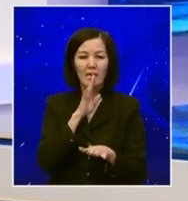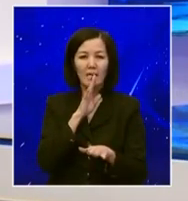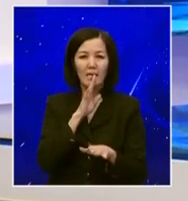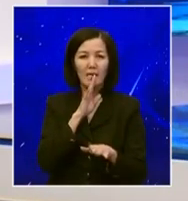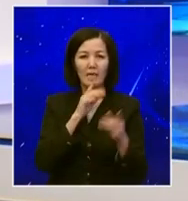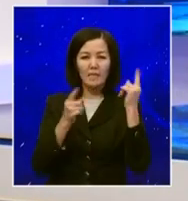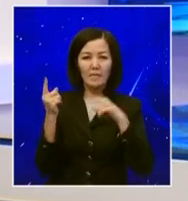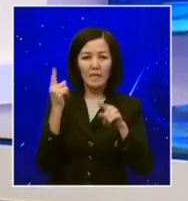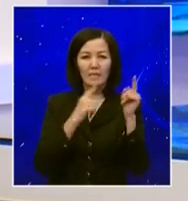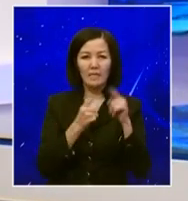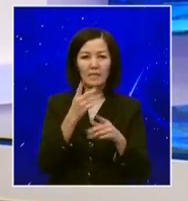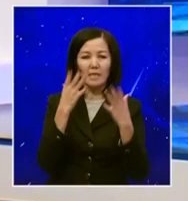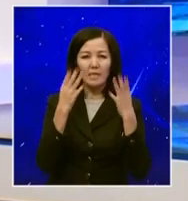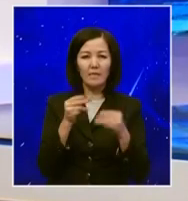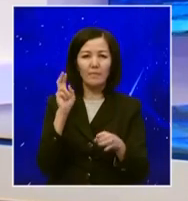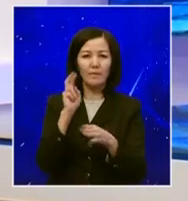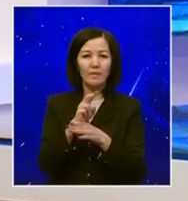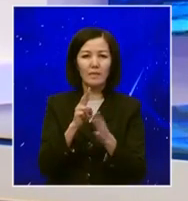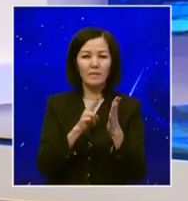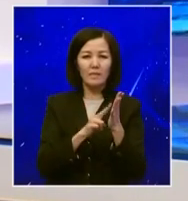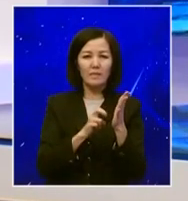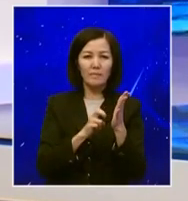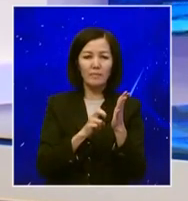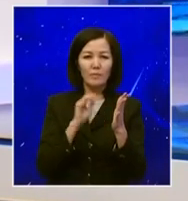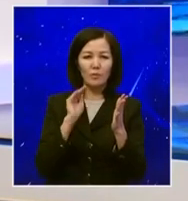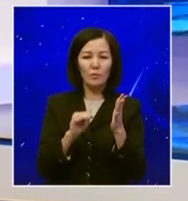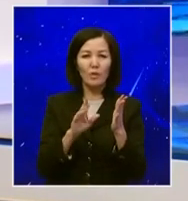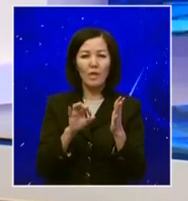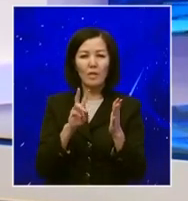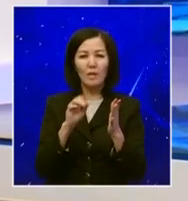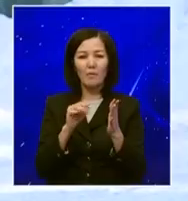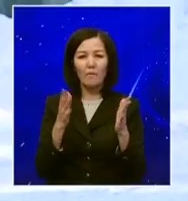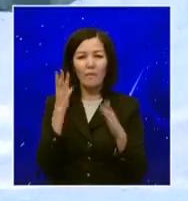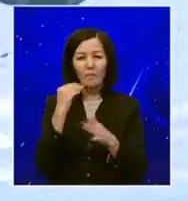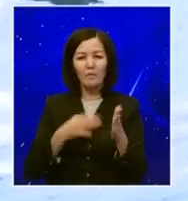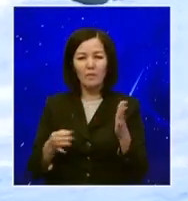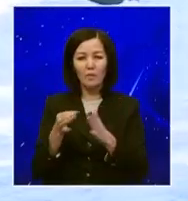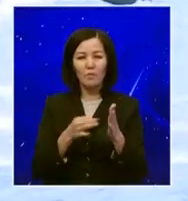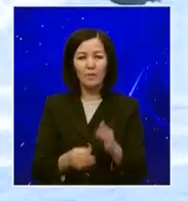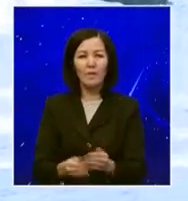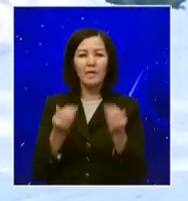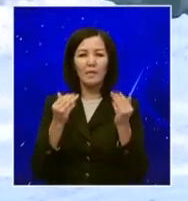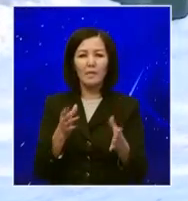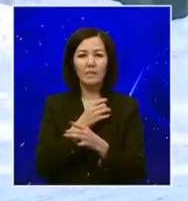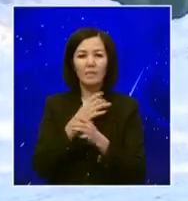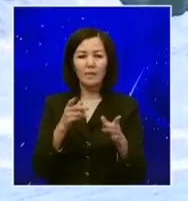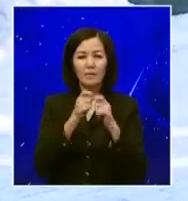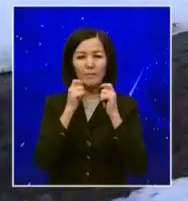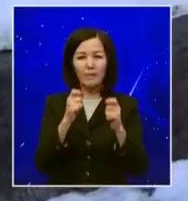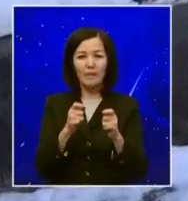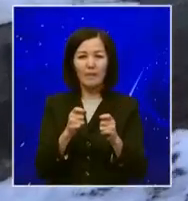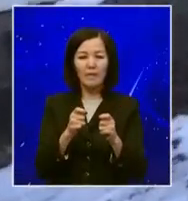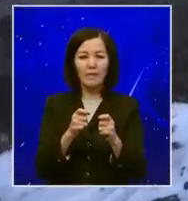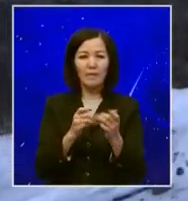за один день посетили более 700 домов в Алматинской области. Настоящий праздник подарили детям